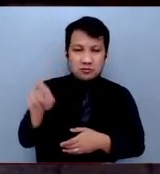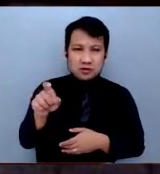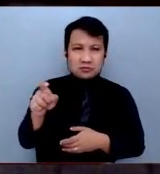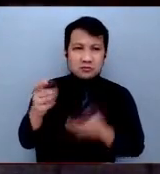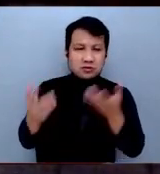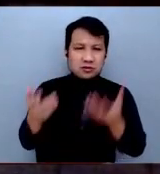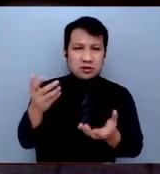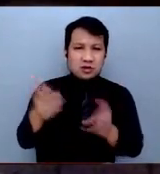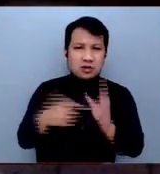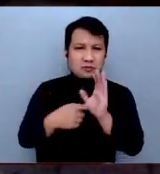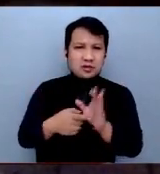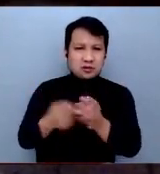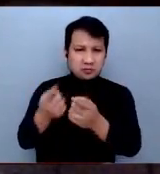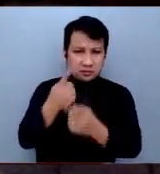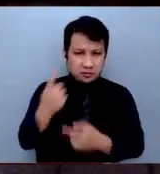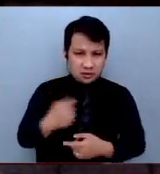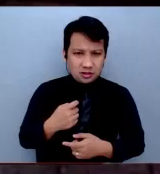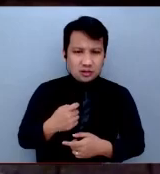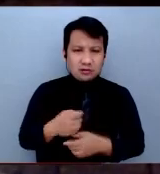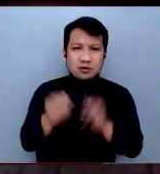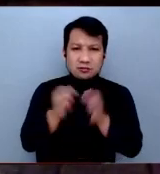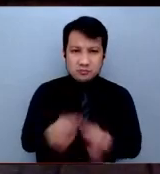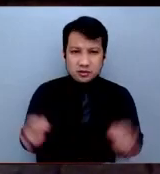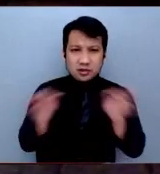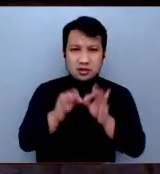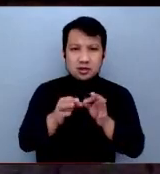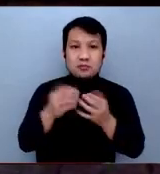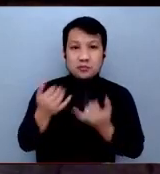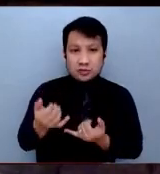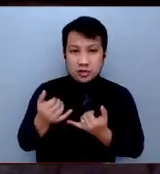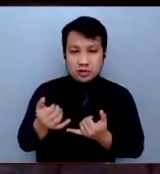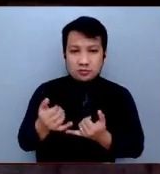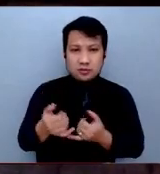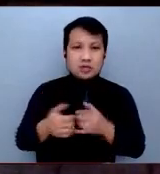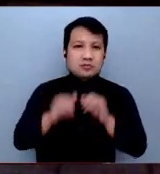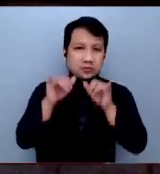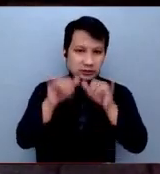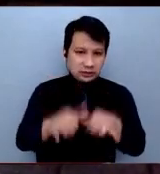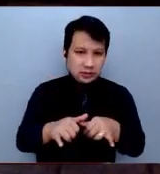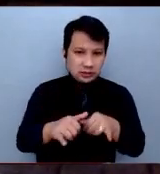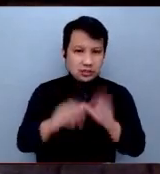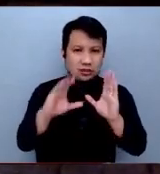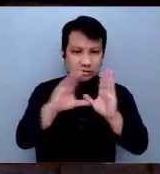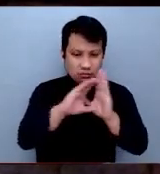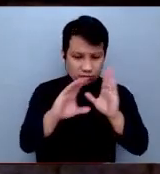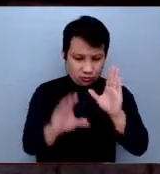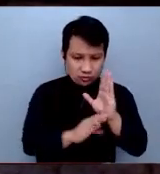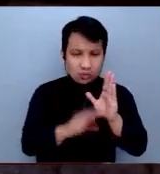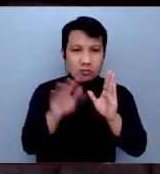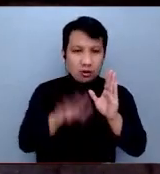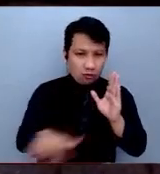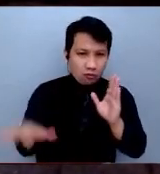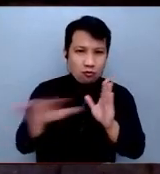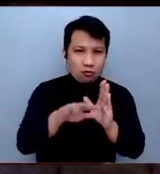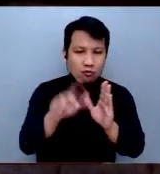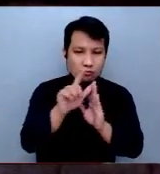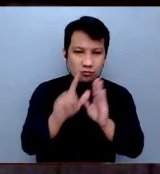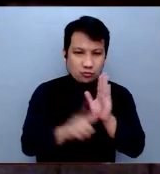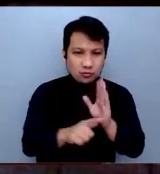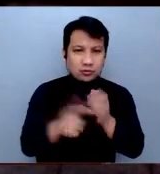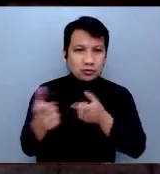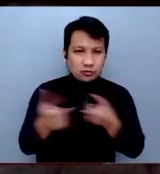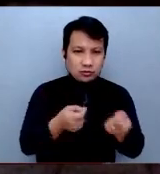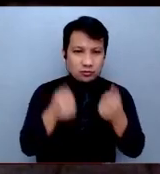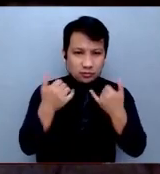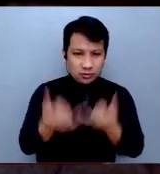conference. At ang sabi nga niya, ang mahalaga sa kanila is nananatiling constitutional yung buong batas, may implement na ngayon